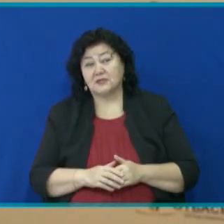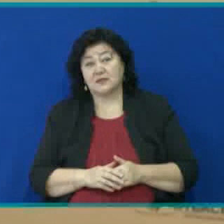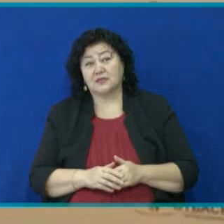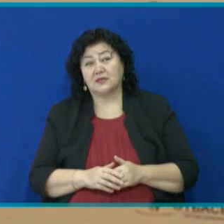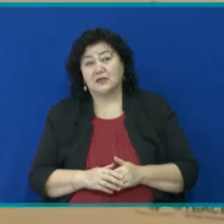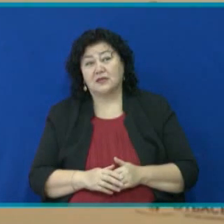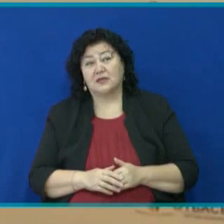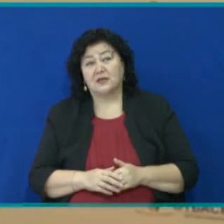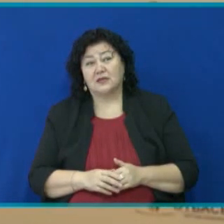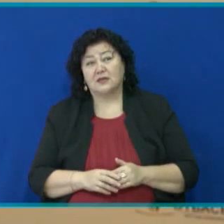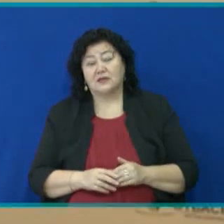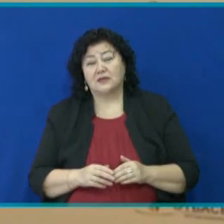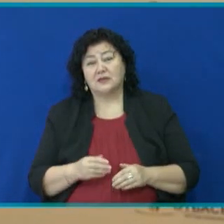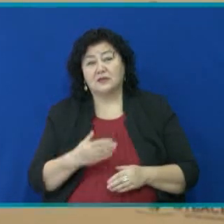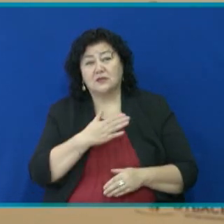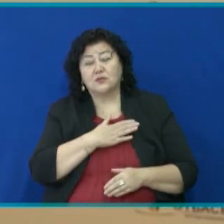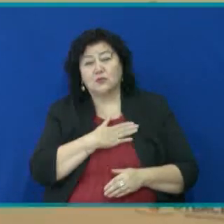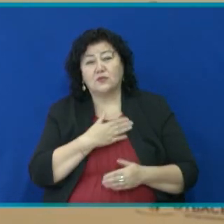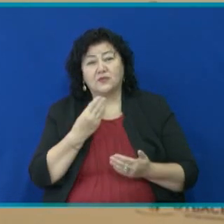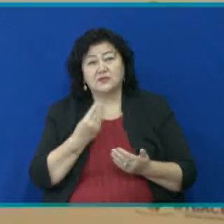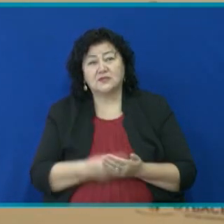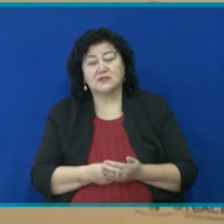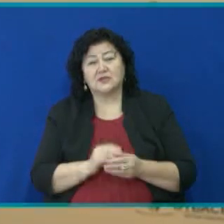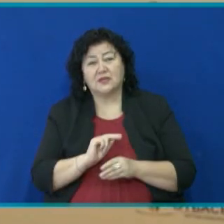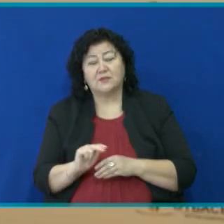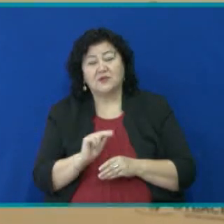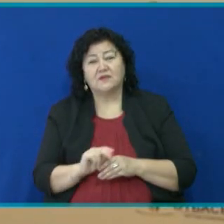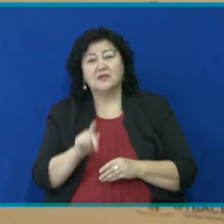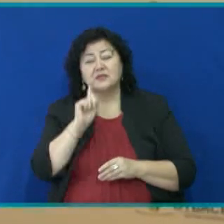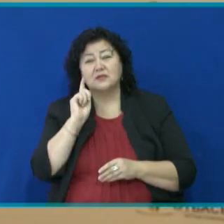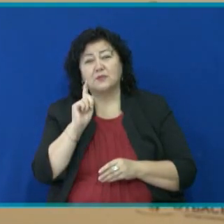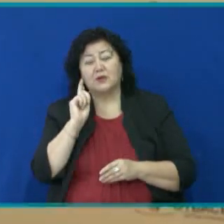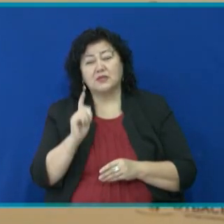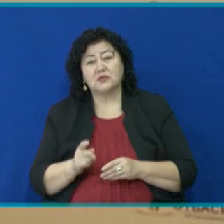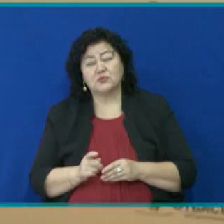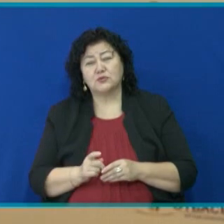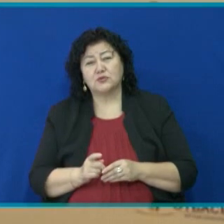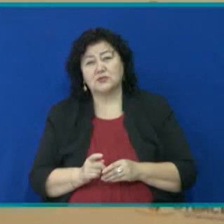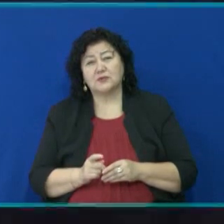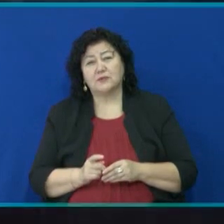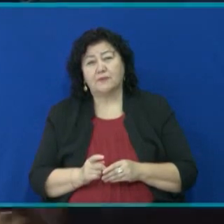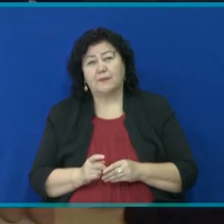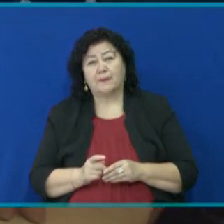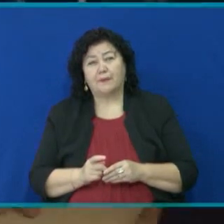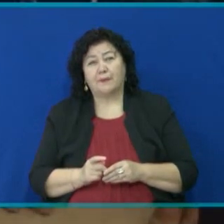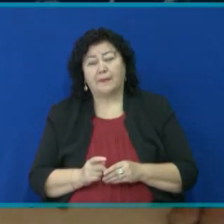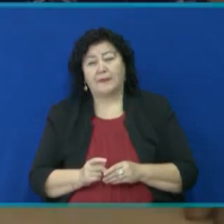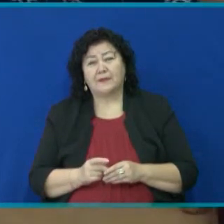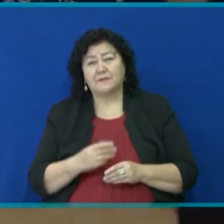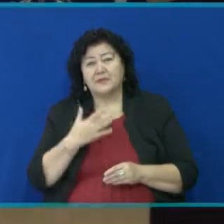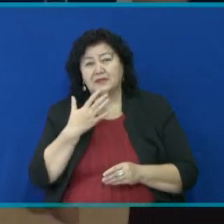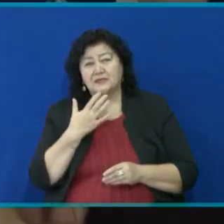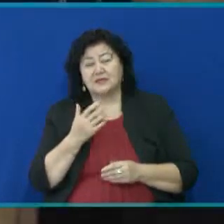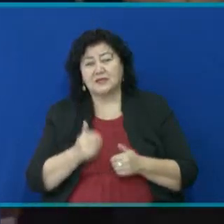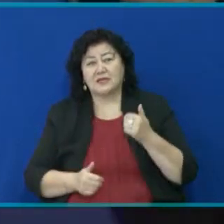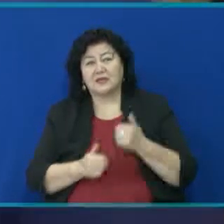поднятие духовно-семейных ценностей, привитие молодежи, культу семьи. Национальный